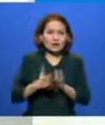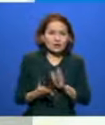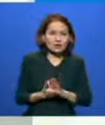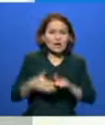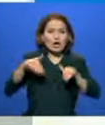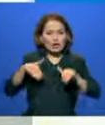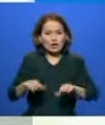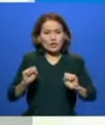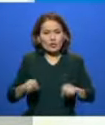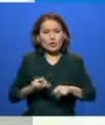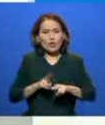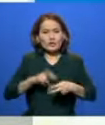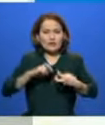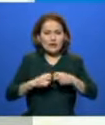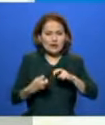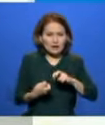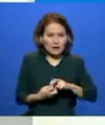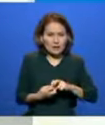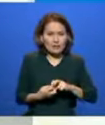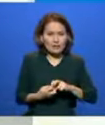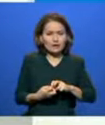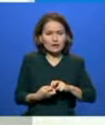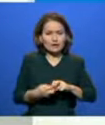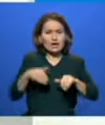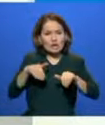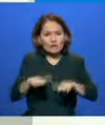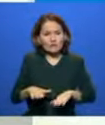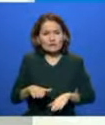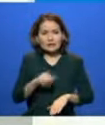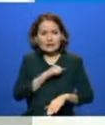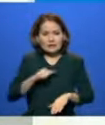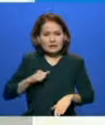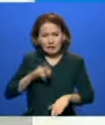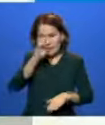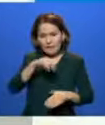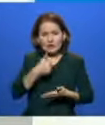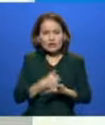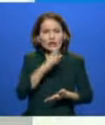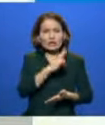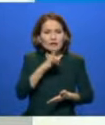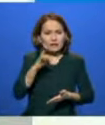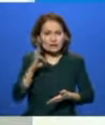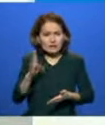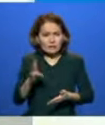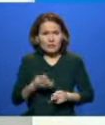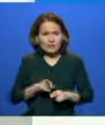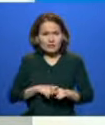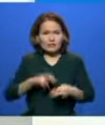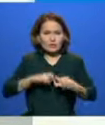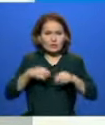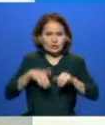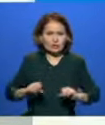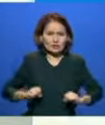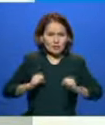арқылы шешілу мүмкін осы мәселемен жеке өзі айналысып жатқанын айтты. Және америкалық әріптесінен Украина мәселесі бойынша ортақ мәміле